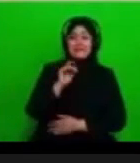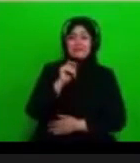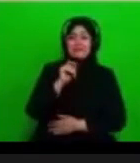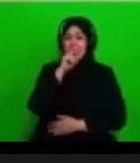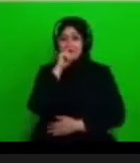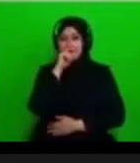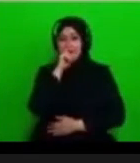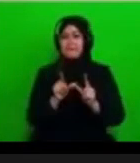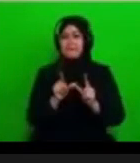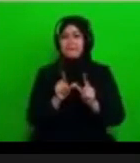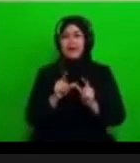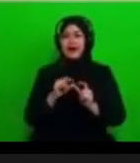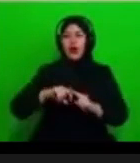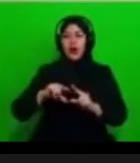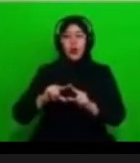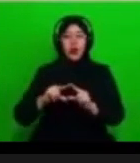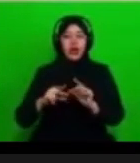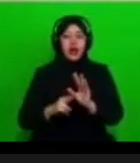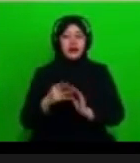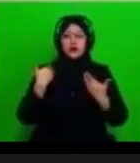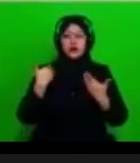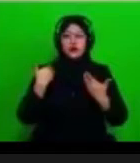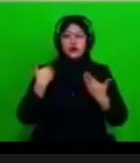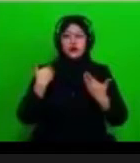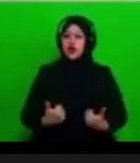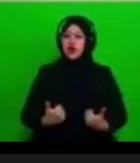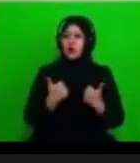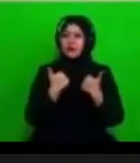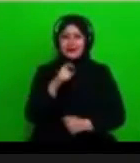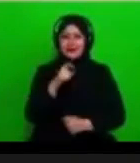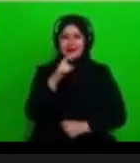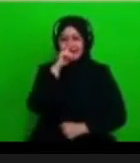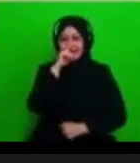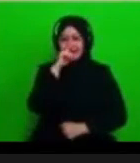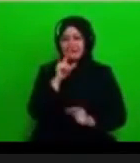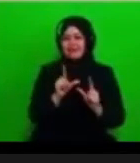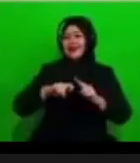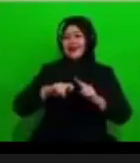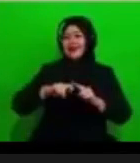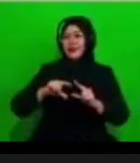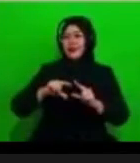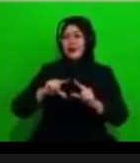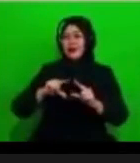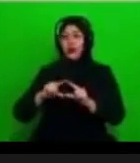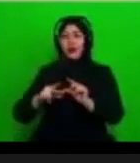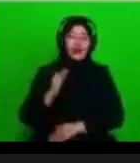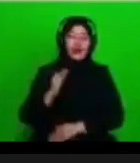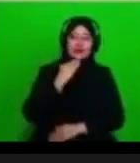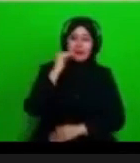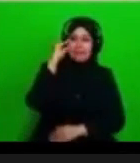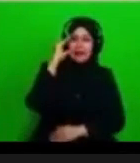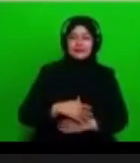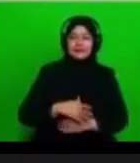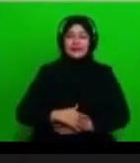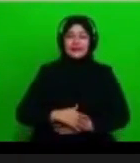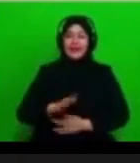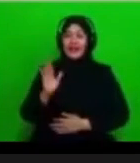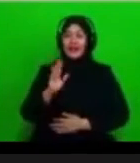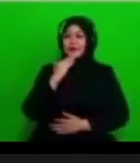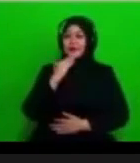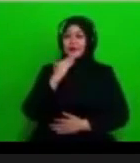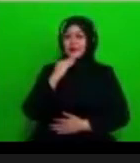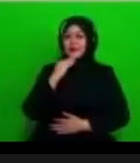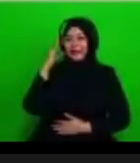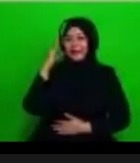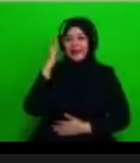Langsung saja, udah gak sabar kami juga untuk bertemu dengan sosok Pak luar biasa ini, Bapak Wikan. Selamat pagi, Bapak. Selamat pagi,